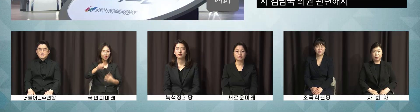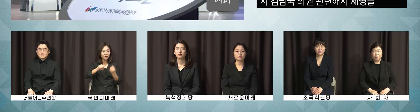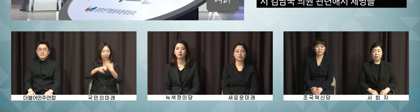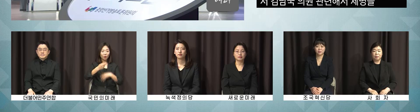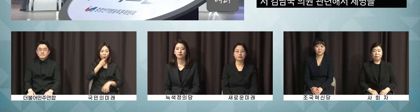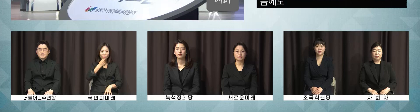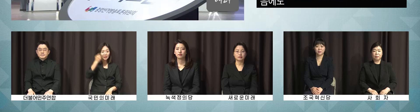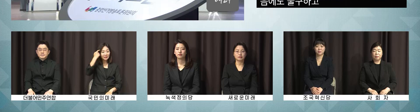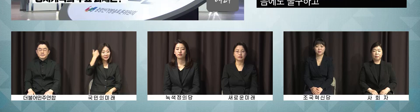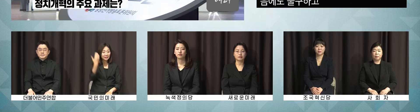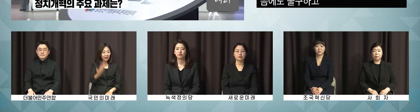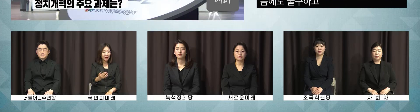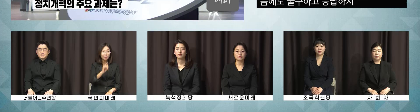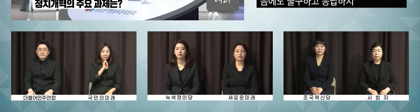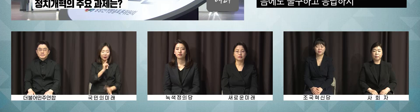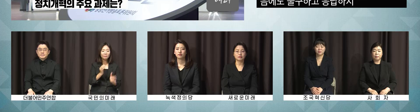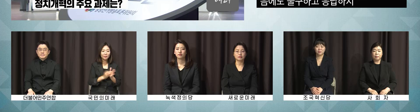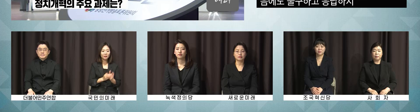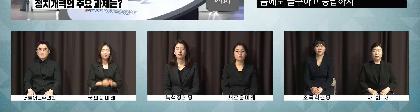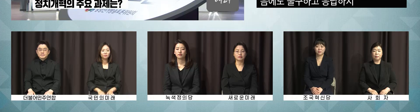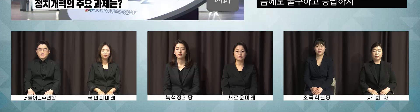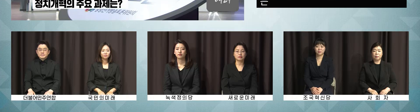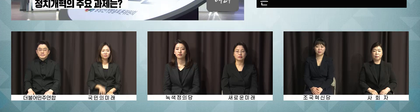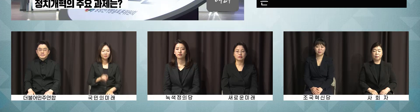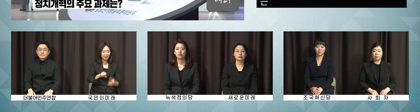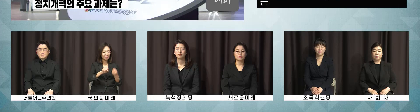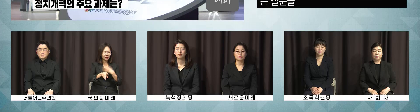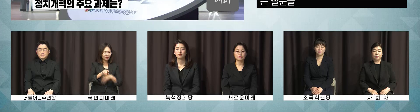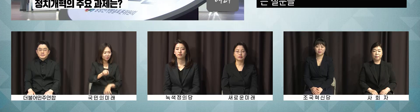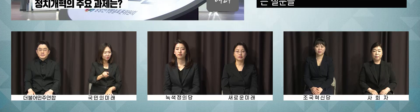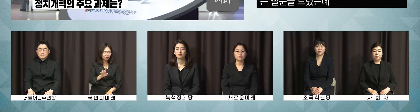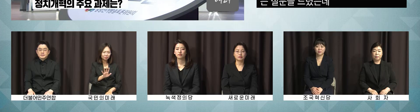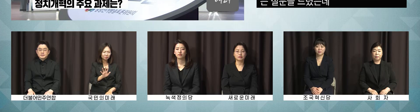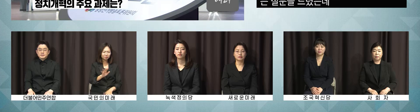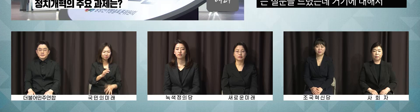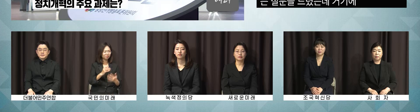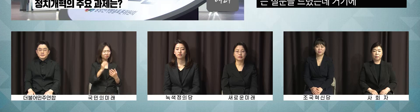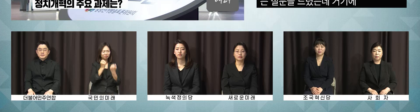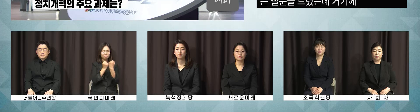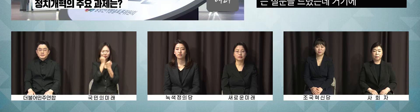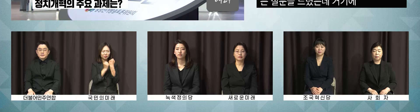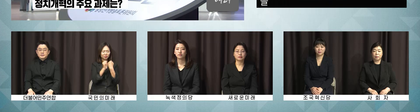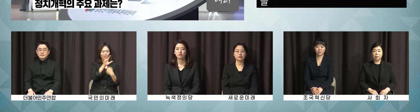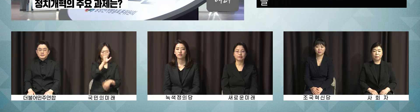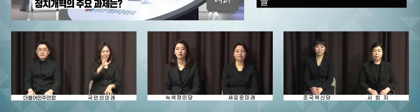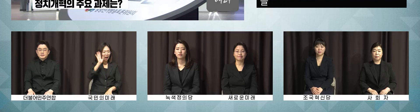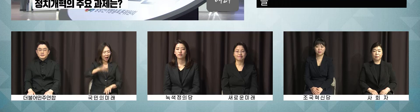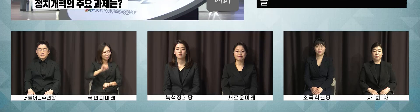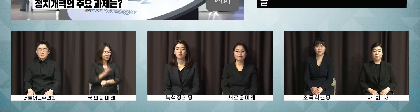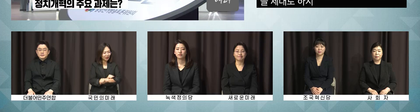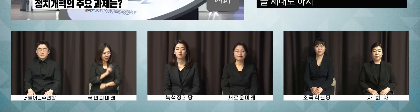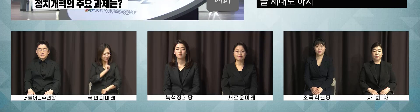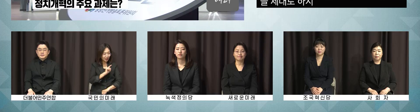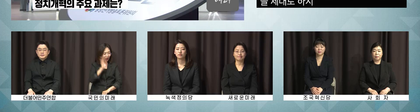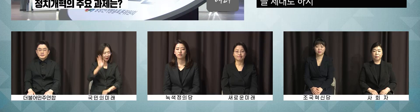응답하지 않았느냐라는 질문을 드렸는데요. 거기에 대해서 대답을 제대로 하시지 않고 앞으로 잘하겠다 뭐 이렇게 얘기하는